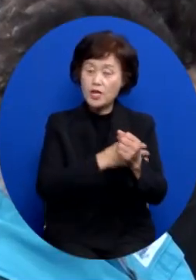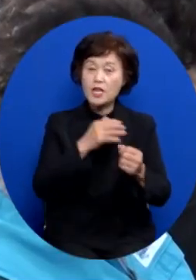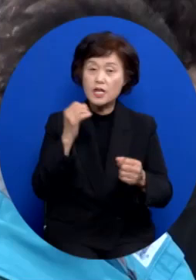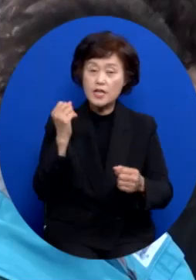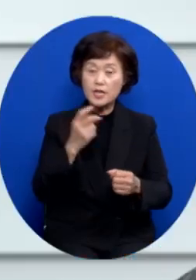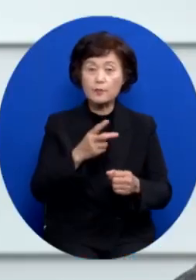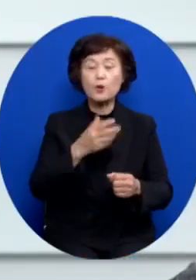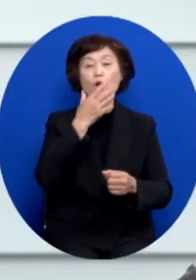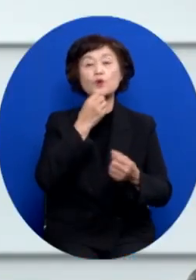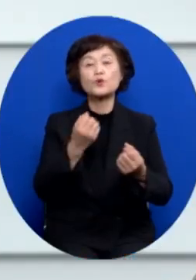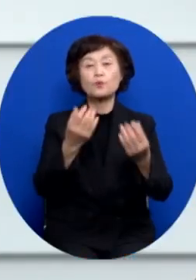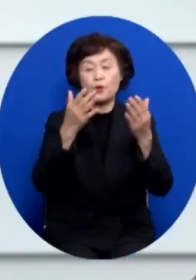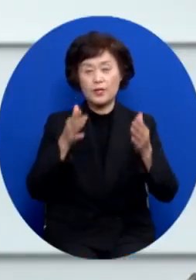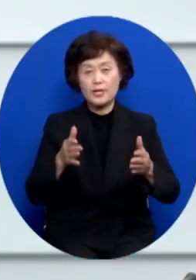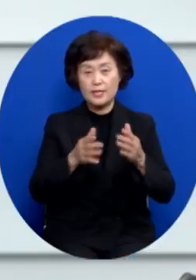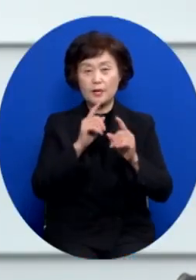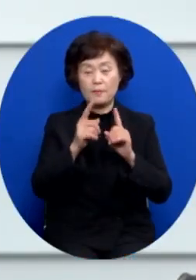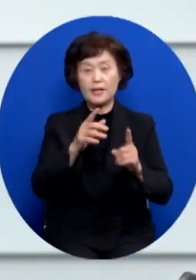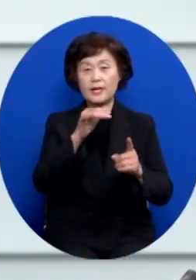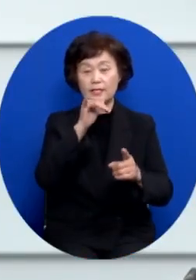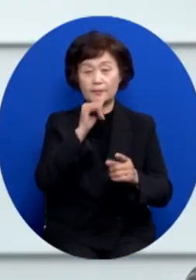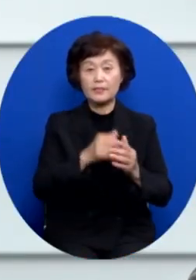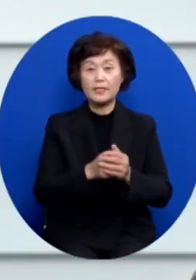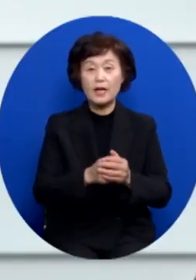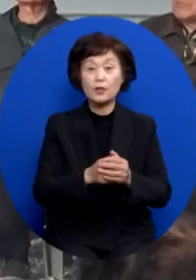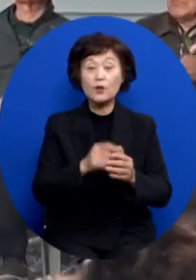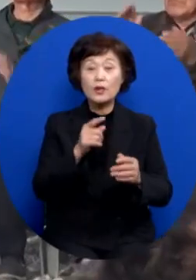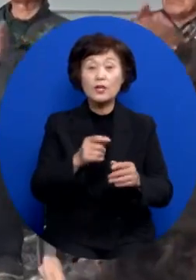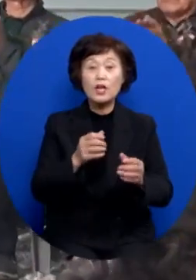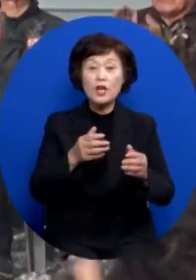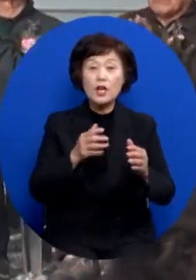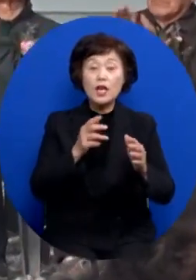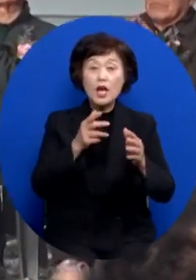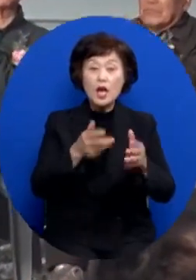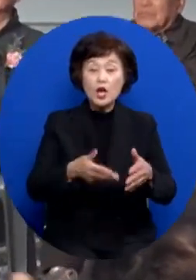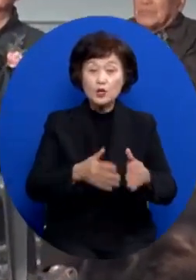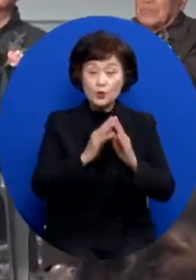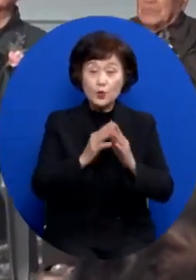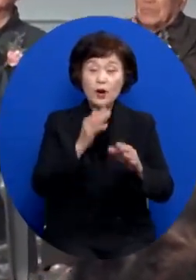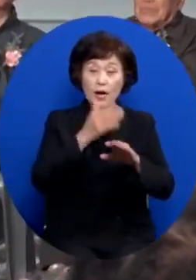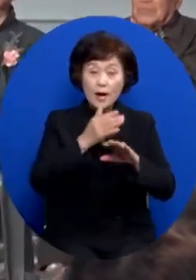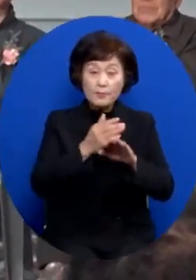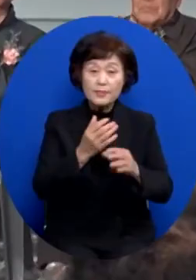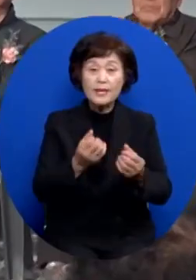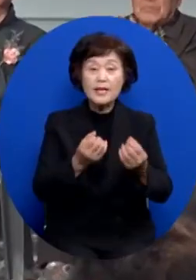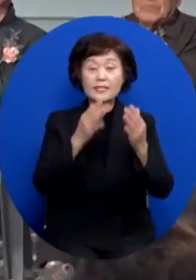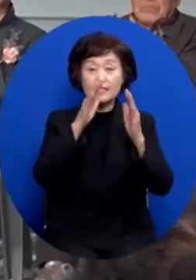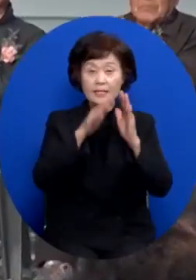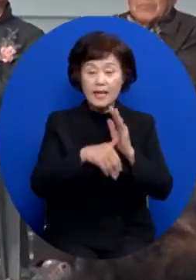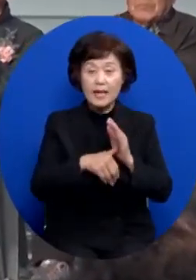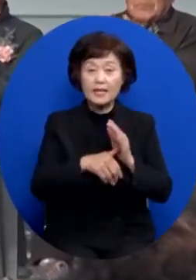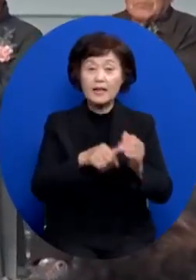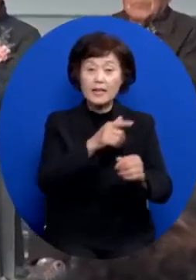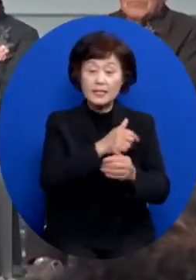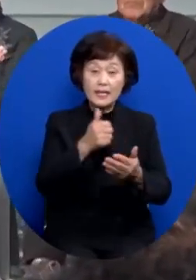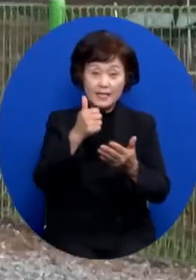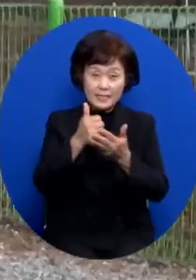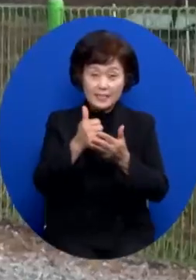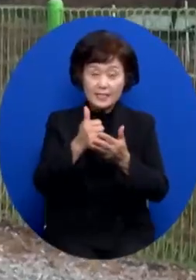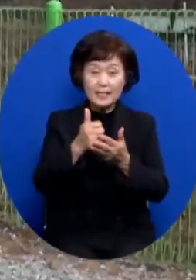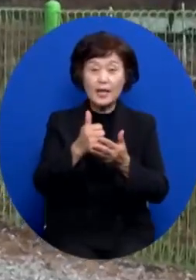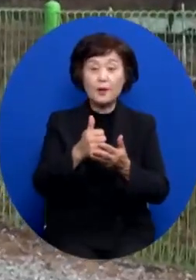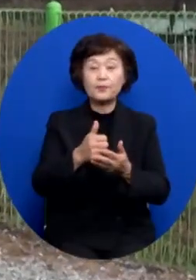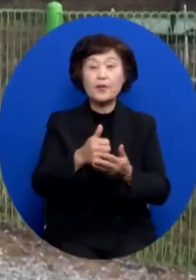길이라고 전했습니다 이어진 중공 감사에선 충북 청주지회 연제국 이사장이 홈파트너 강병찬